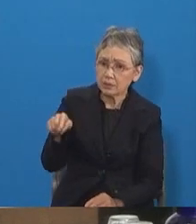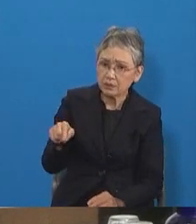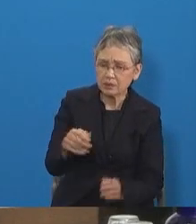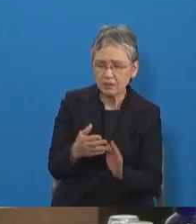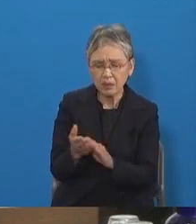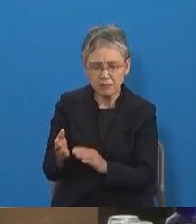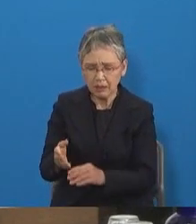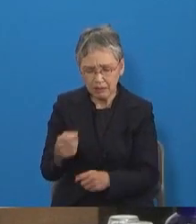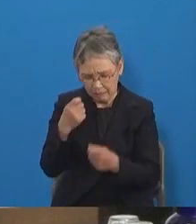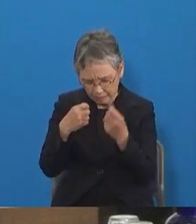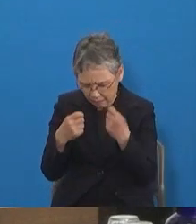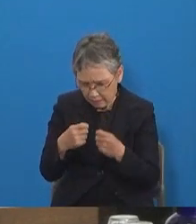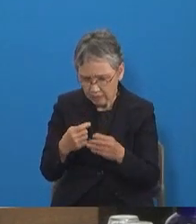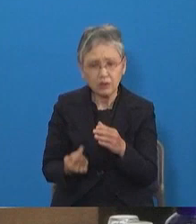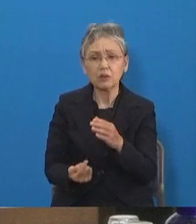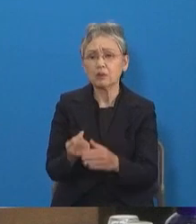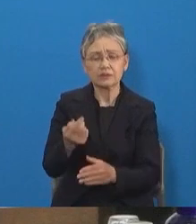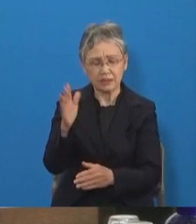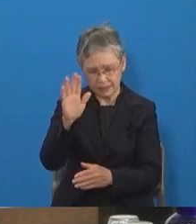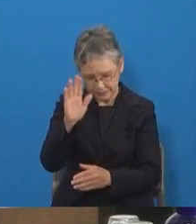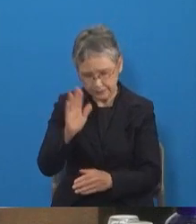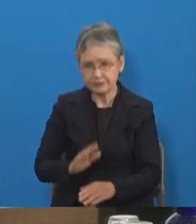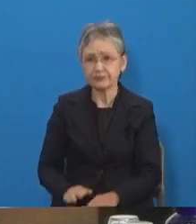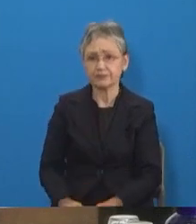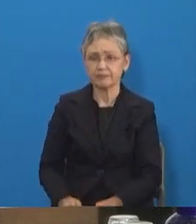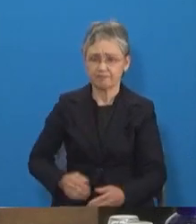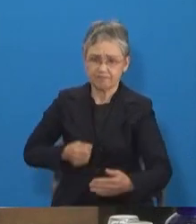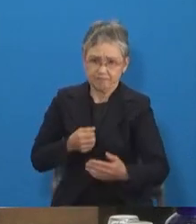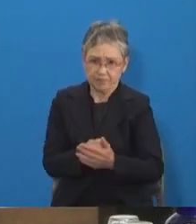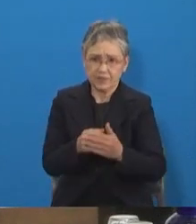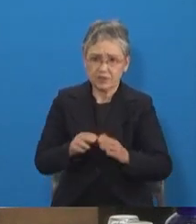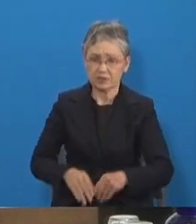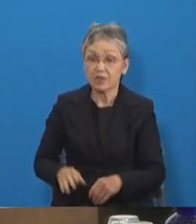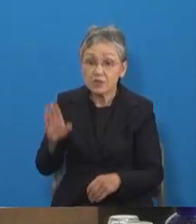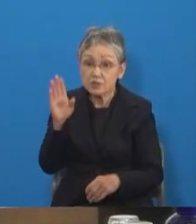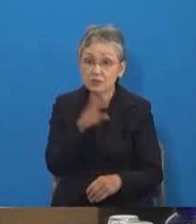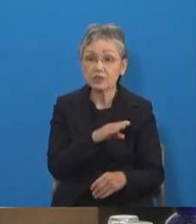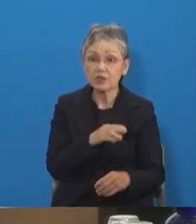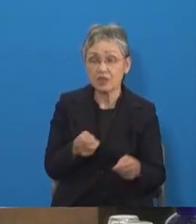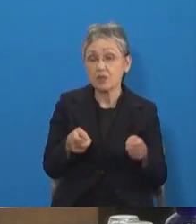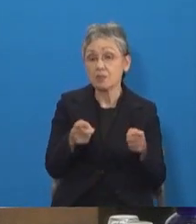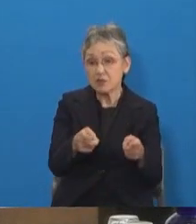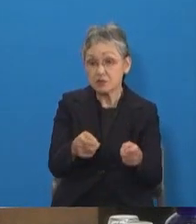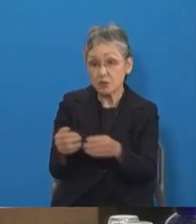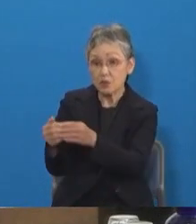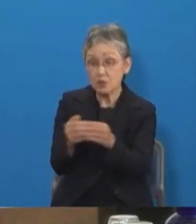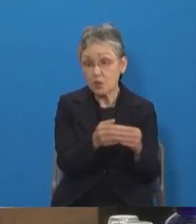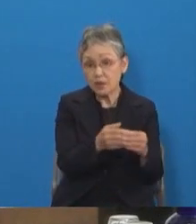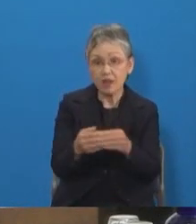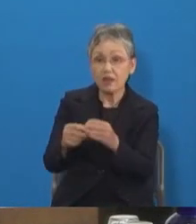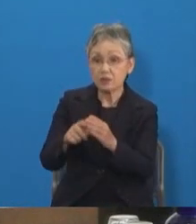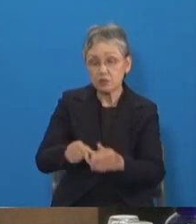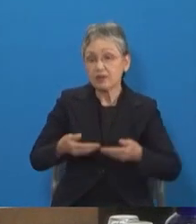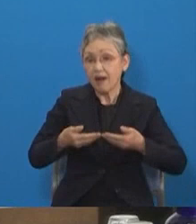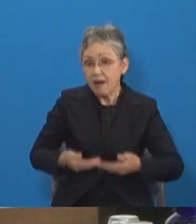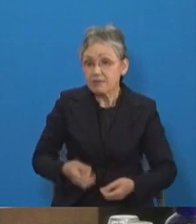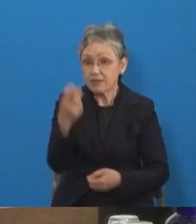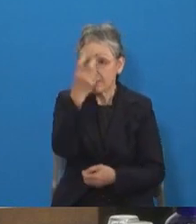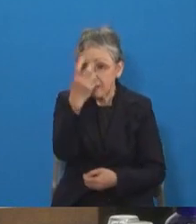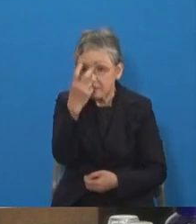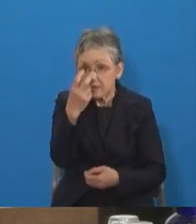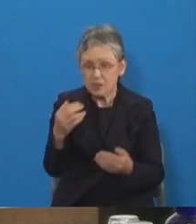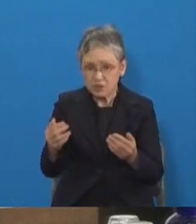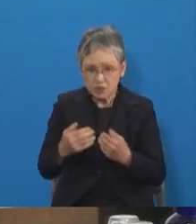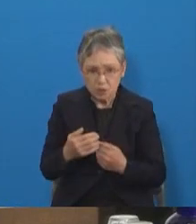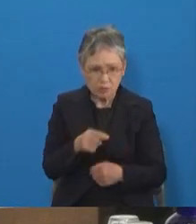を再び起こしてはならない、固く決意し、速やかにバス送迎における安全管理を徹底するよう、各施設管理